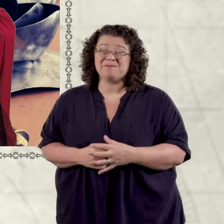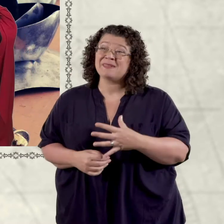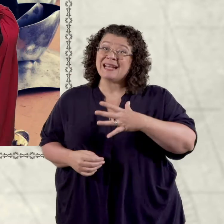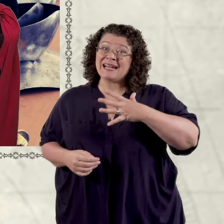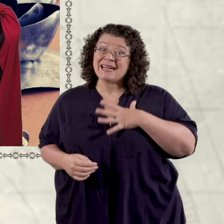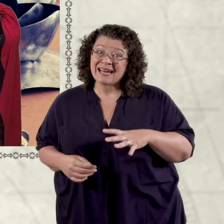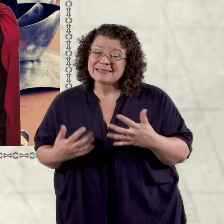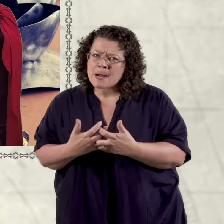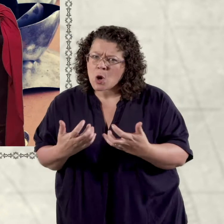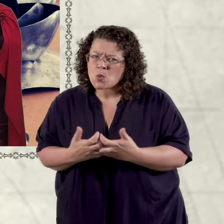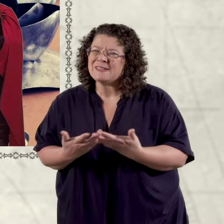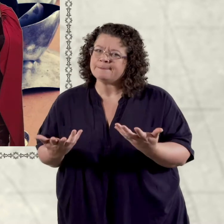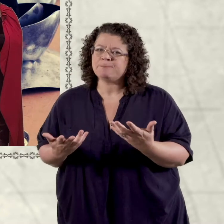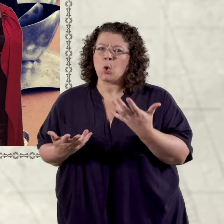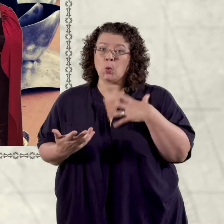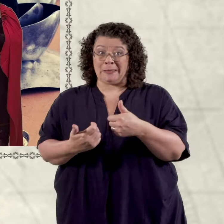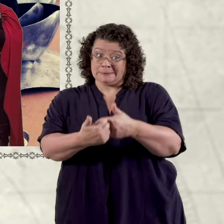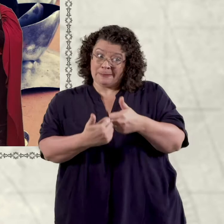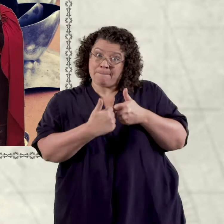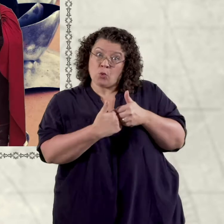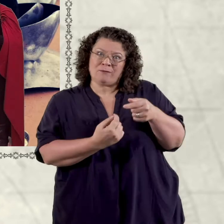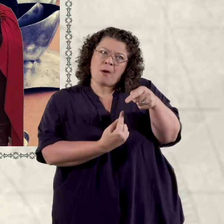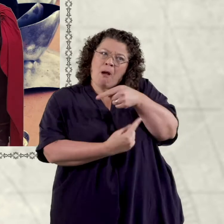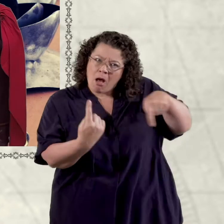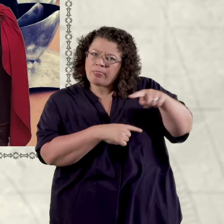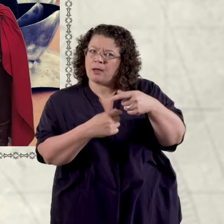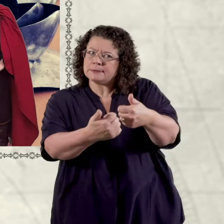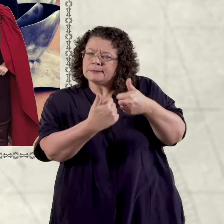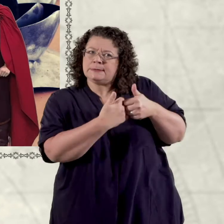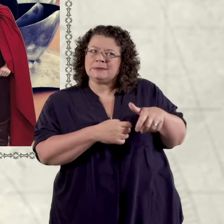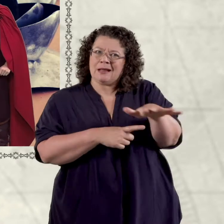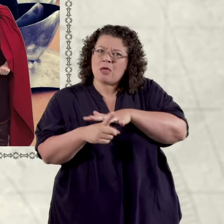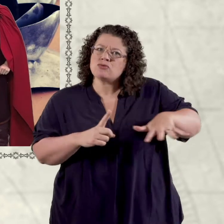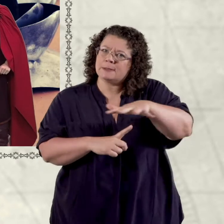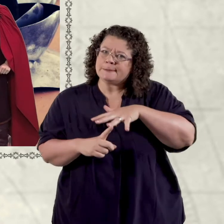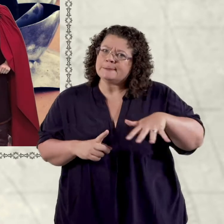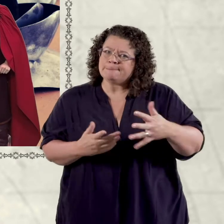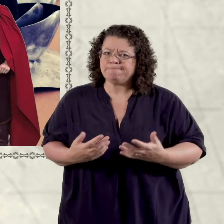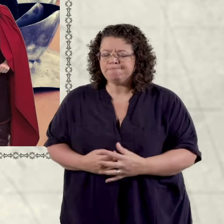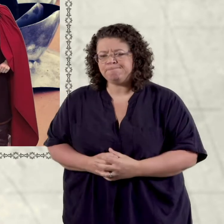Mwyn gwneud hyn, roedd yn rhaid i ni gael ganiatâd un o deuluoedd yr ardal yn gyntaf.